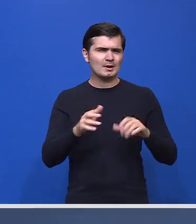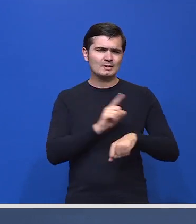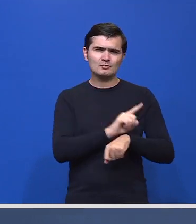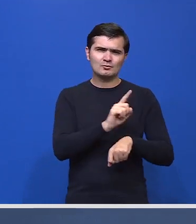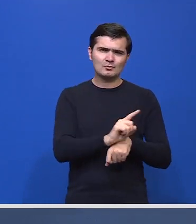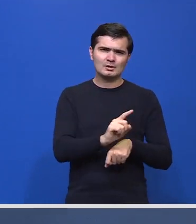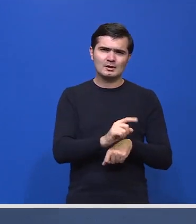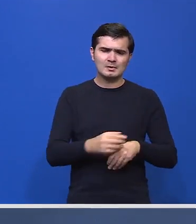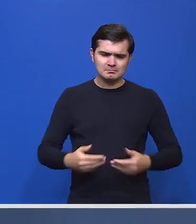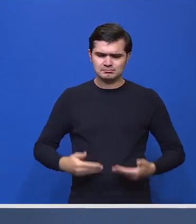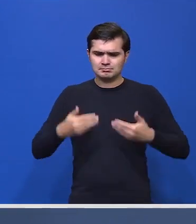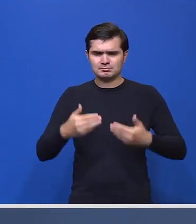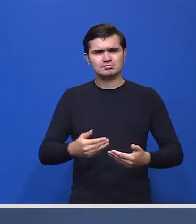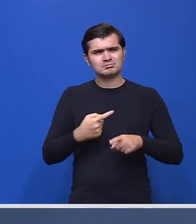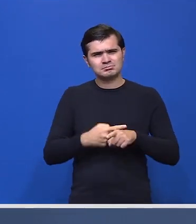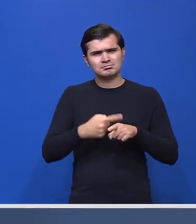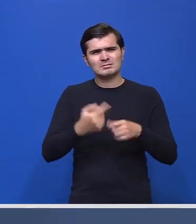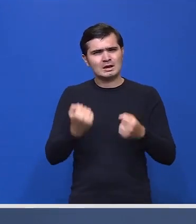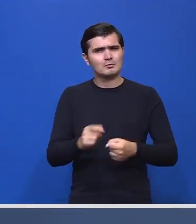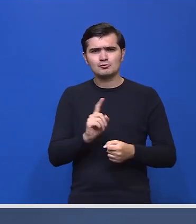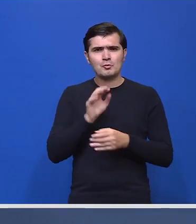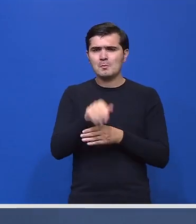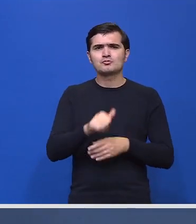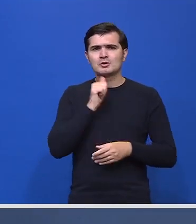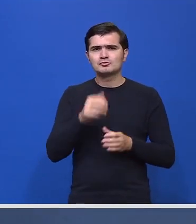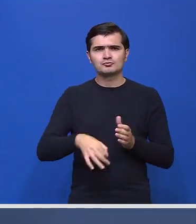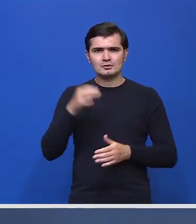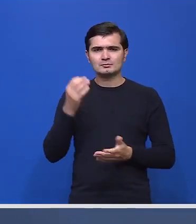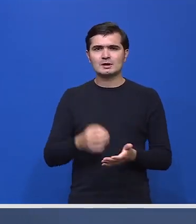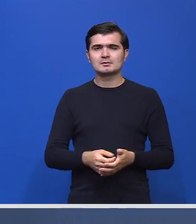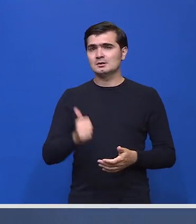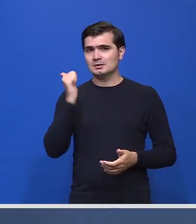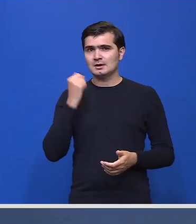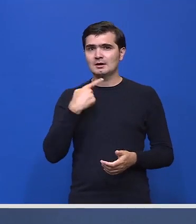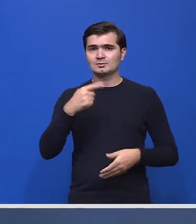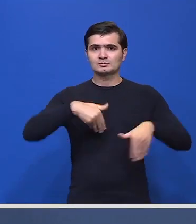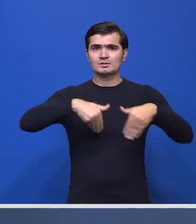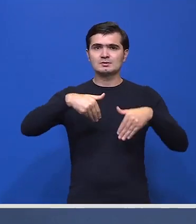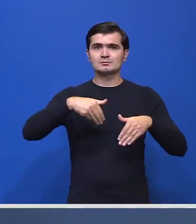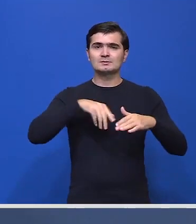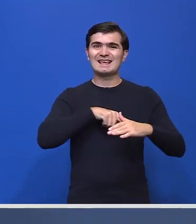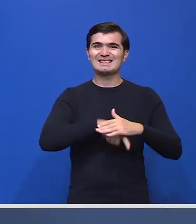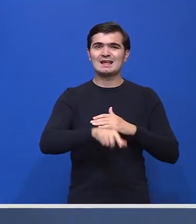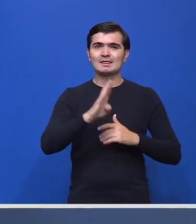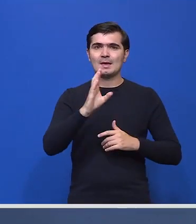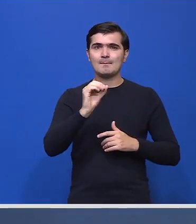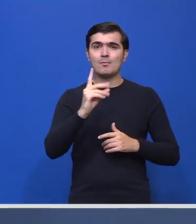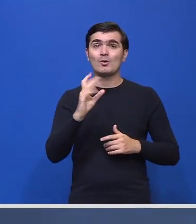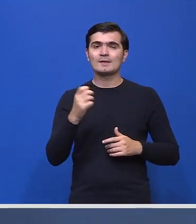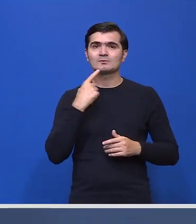trenează, nu se ajunge la niciun fel de rezultat. Spunea ieri ministrul Lucian Bode de faptul că